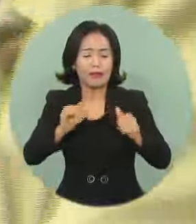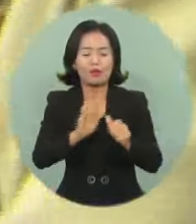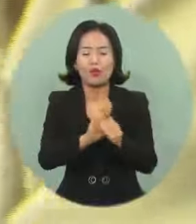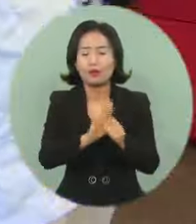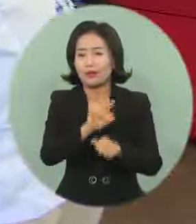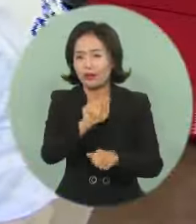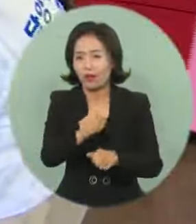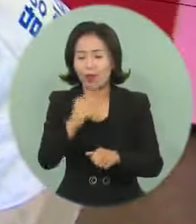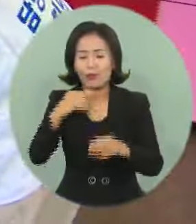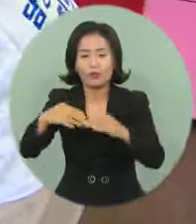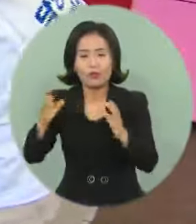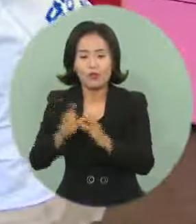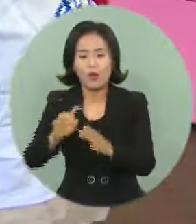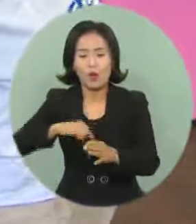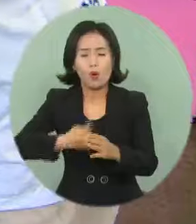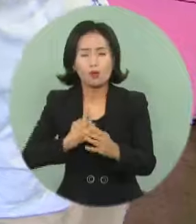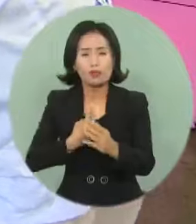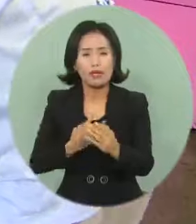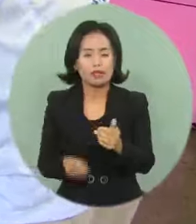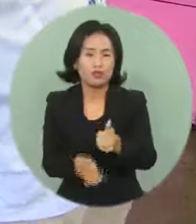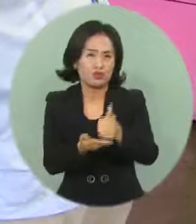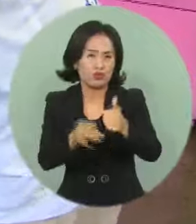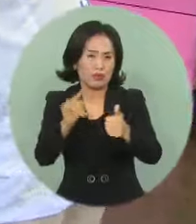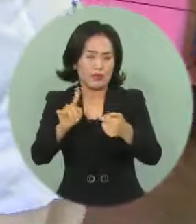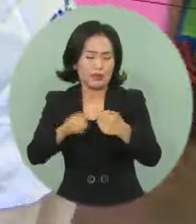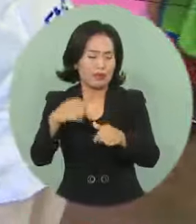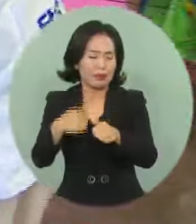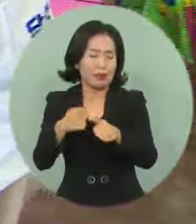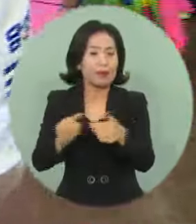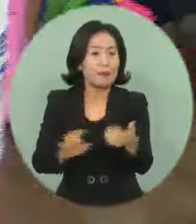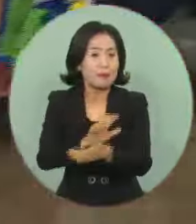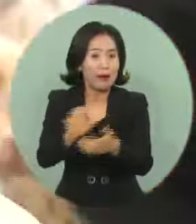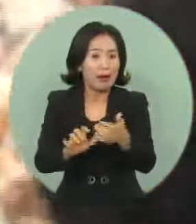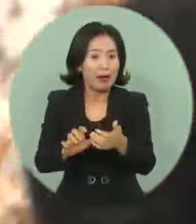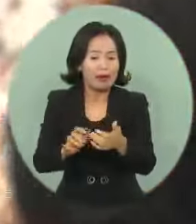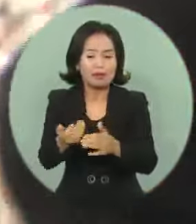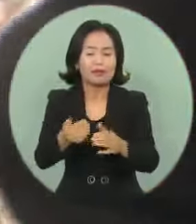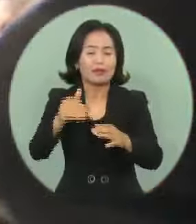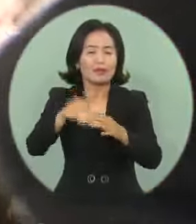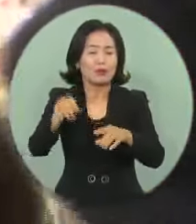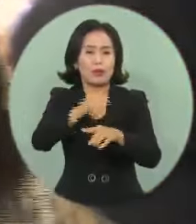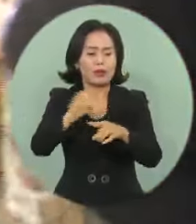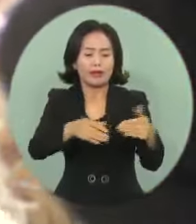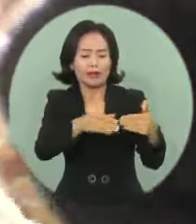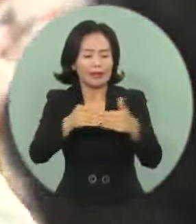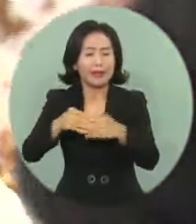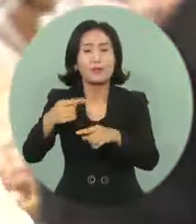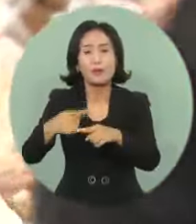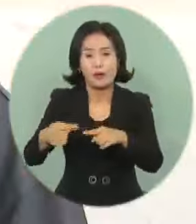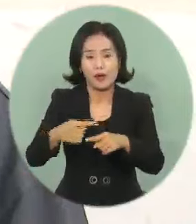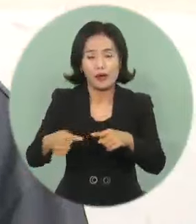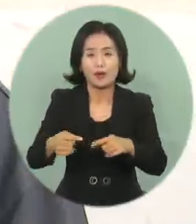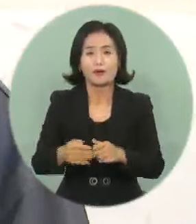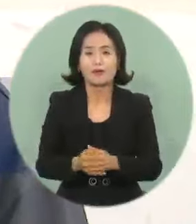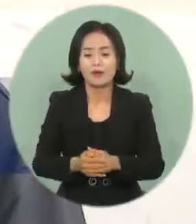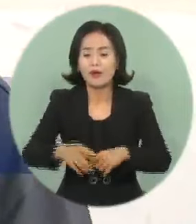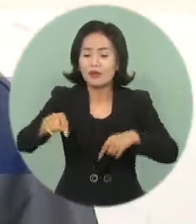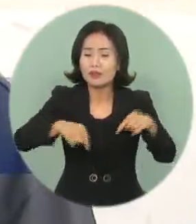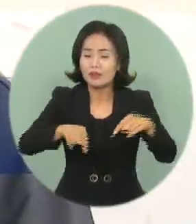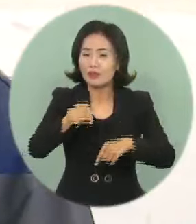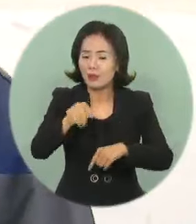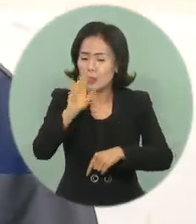여론과 민주당 단수공천의 비판적인 반발 여론이 뒤섞이면서 높은 사전투표율을 이끌었다는 분석입니다.